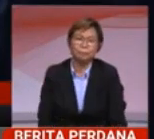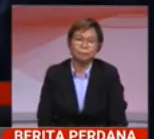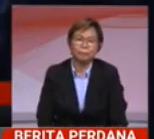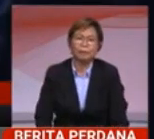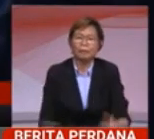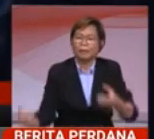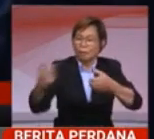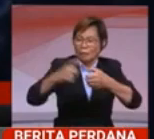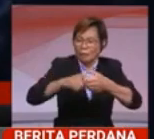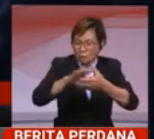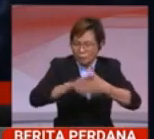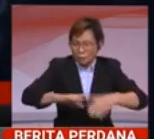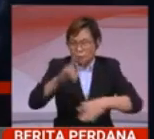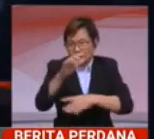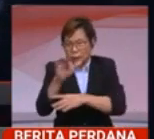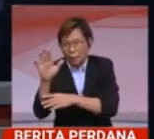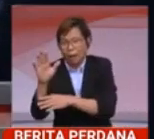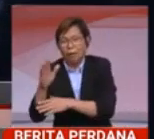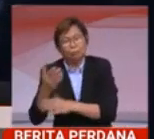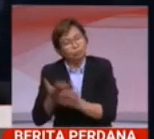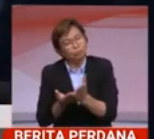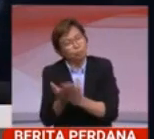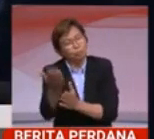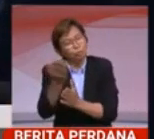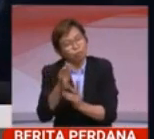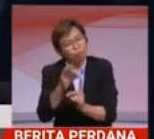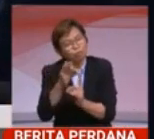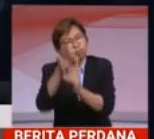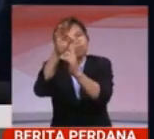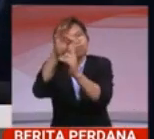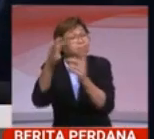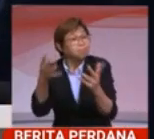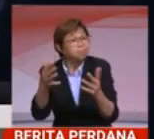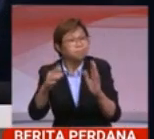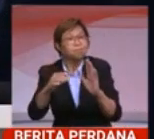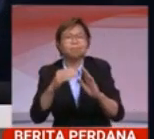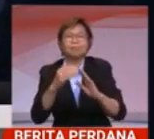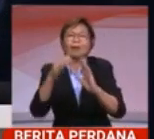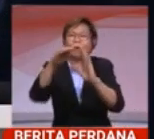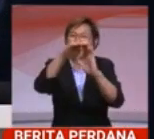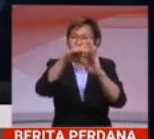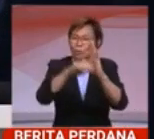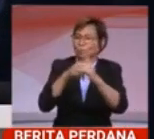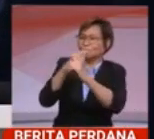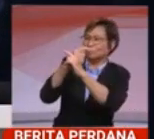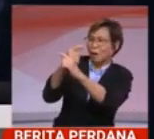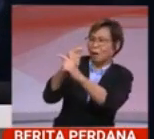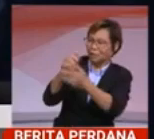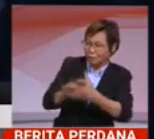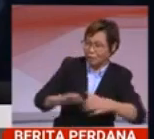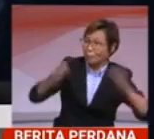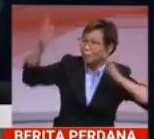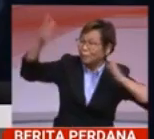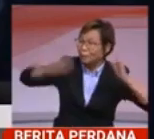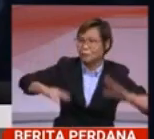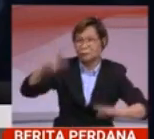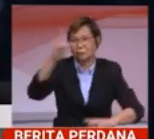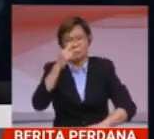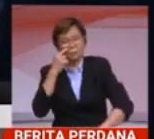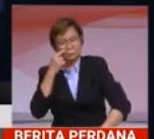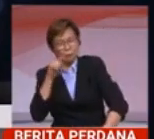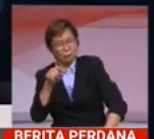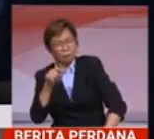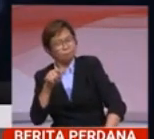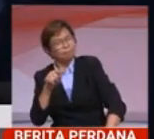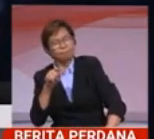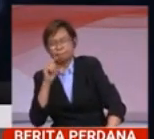Soal keselamatan siber akan terus menjadi keutamaan dalam agenda pertahanan dan keselamatan negara. Kerajaan memandang serius